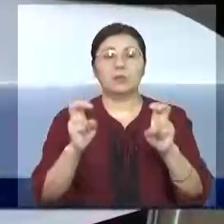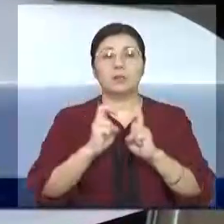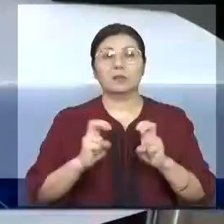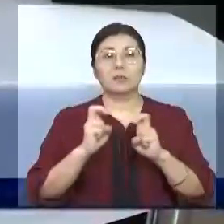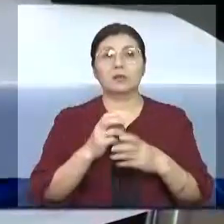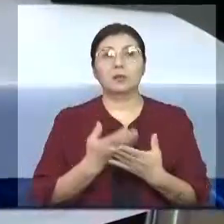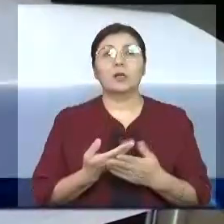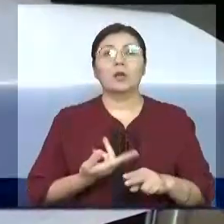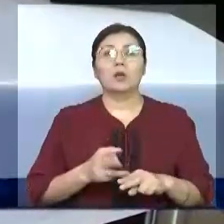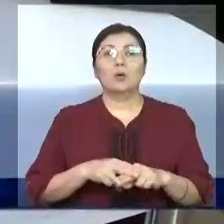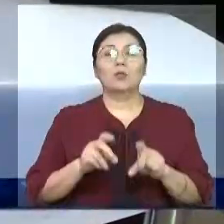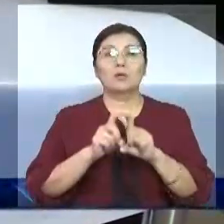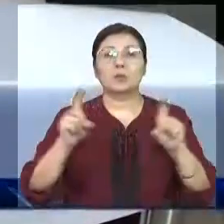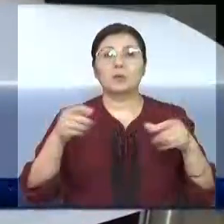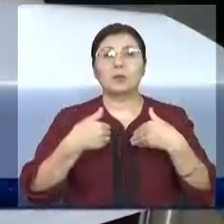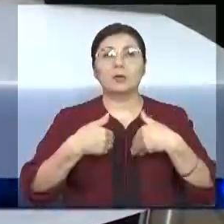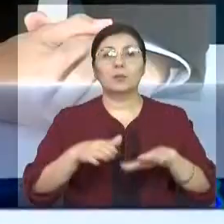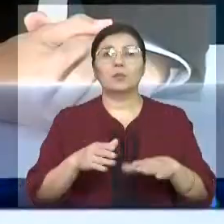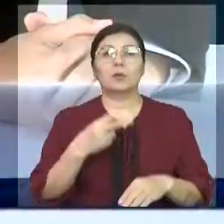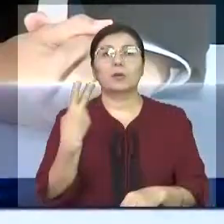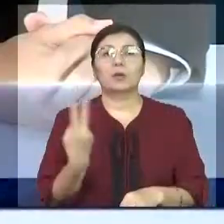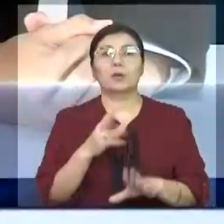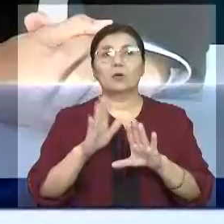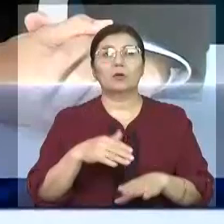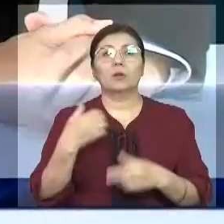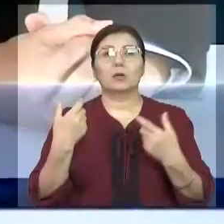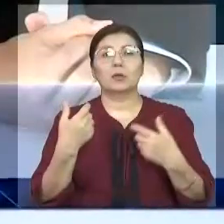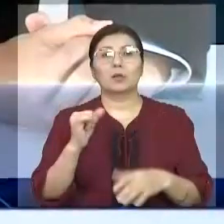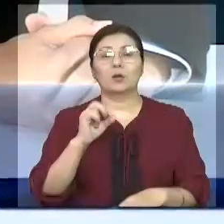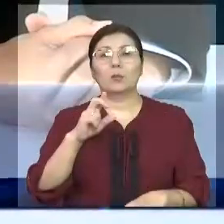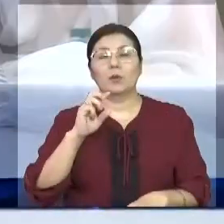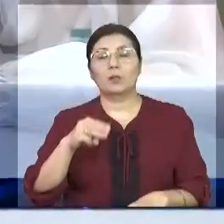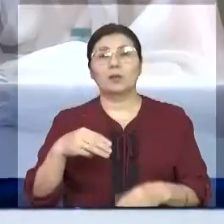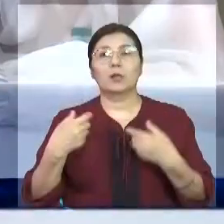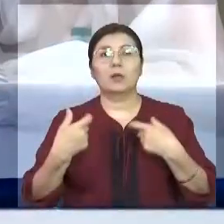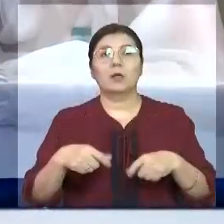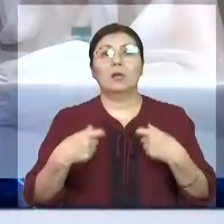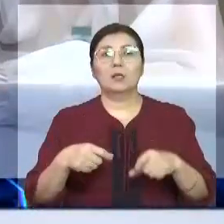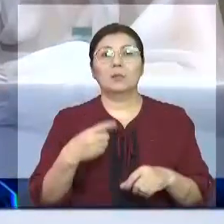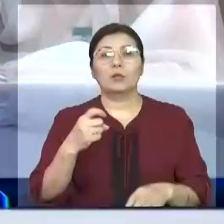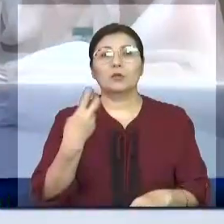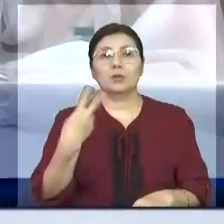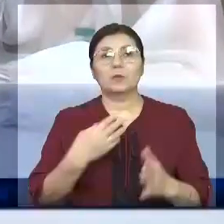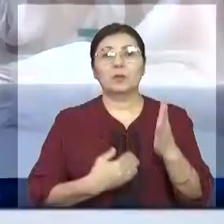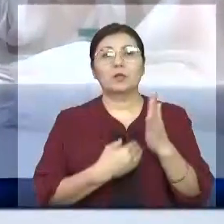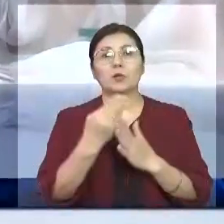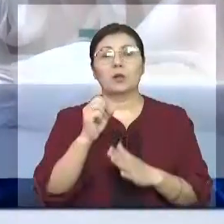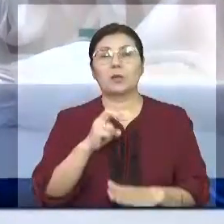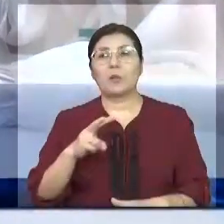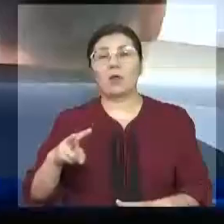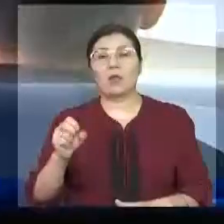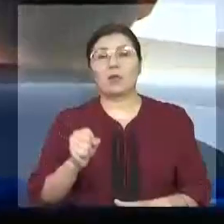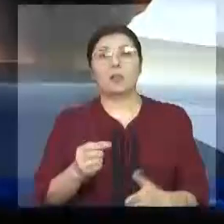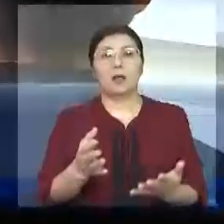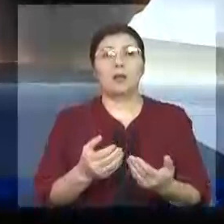Әзірге аталған санаттағы мектеп бітіруші түлектердің екеуі ғана ұлттық бірыңғай тест тапсырып, 120-дан жоғары балл алған, ал қалғаны алдағы